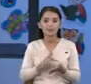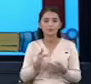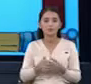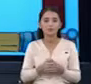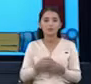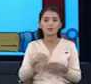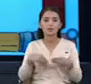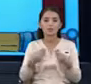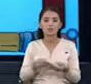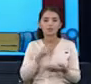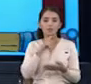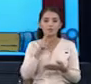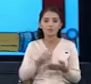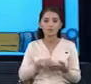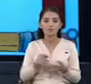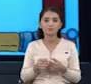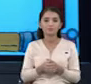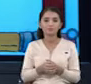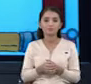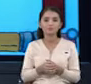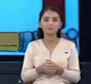Тетрадь. Задаем вопрос.